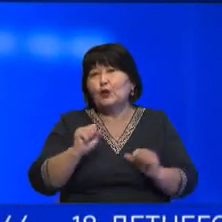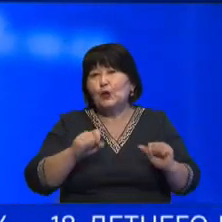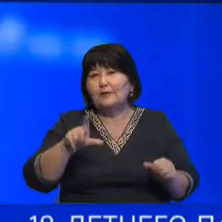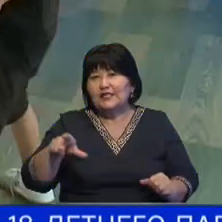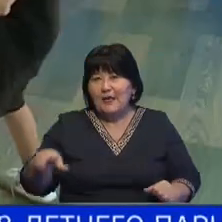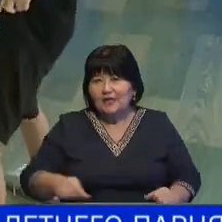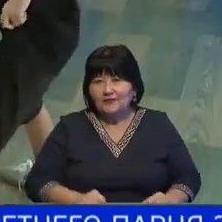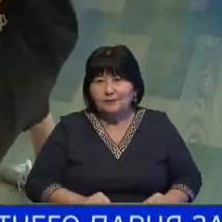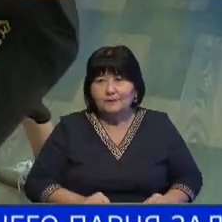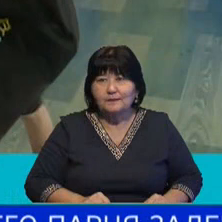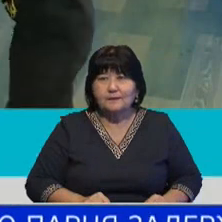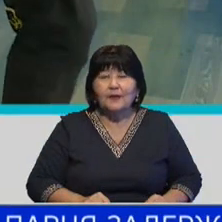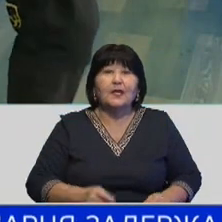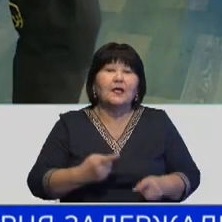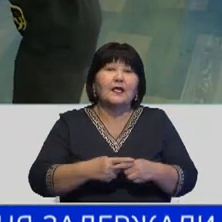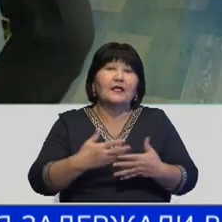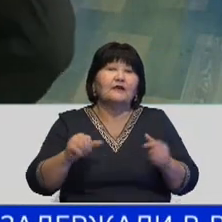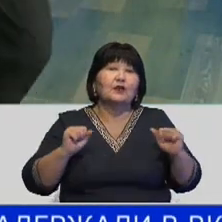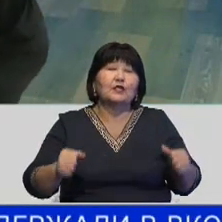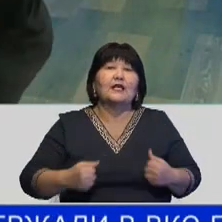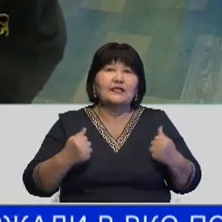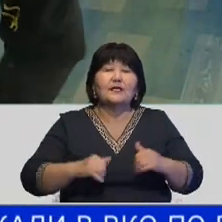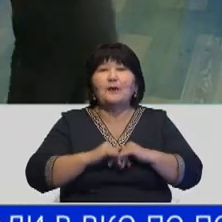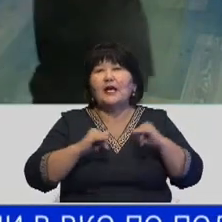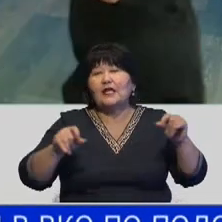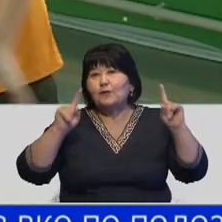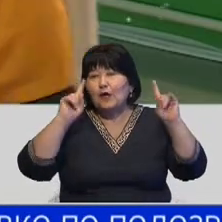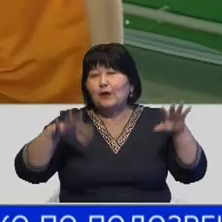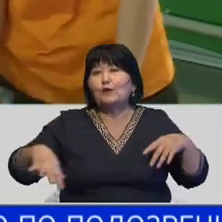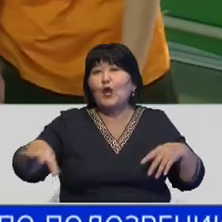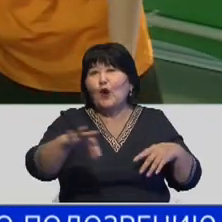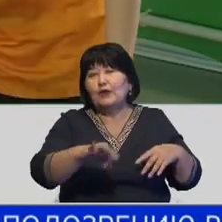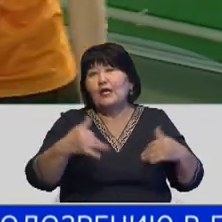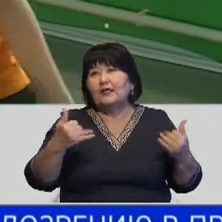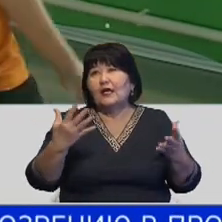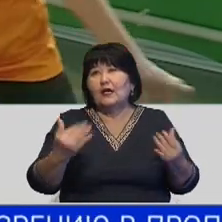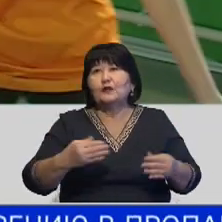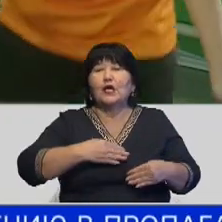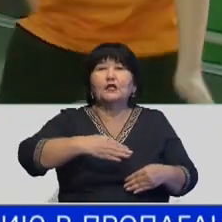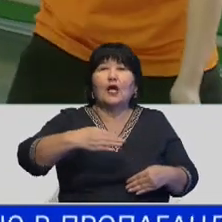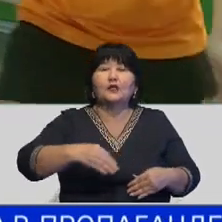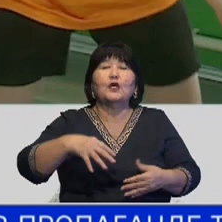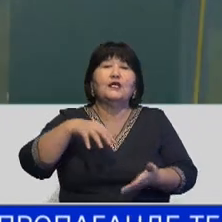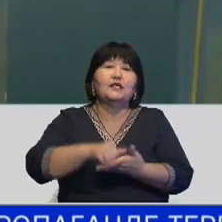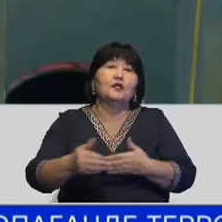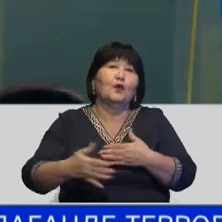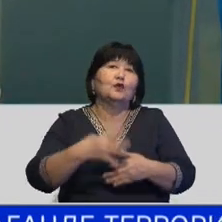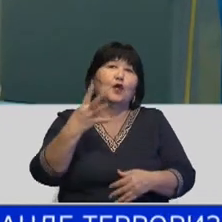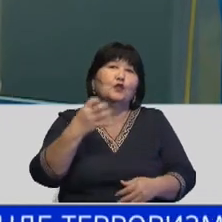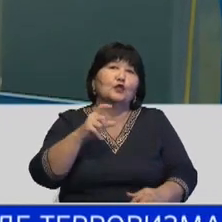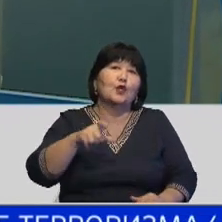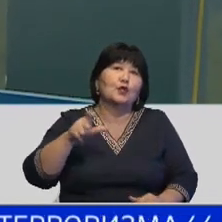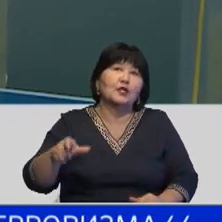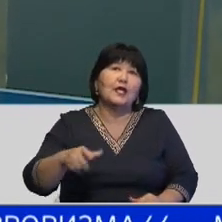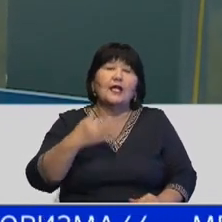спортсменов. Этот вид спорта стремительно набирает популярность в области. На сегодня настольным теннисом занимаются около 400